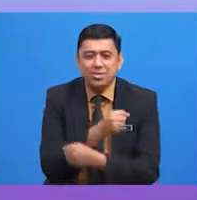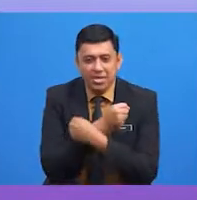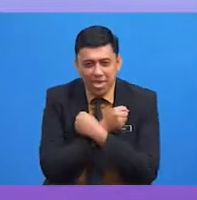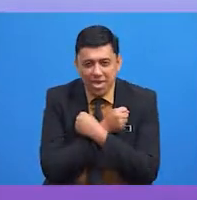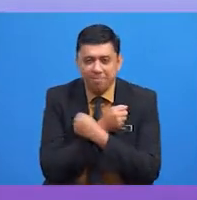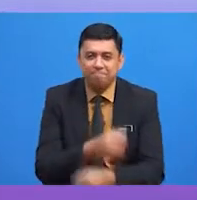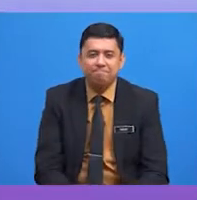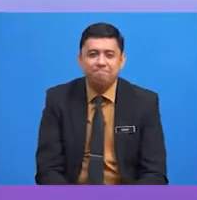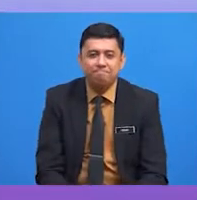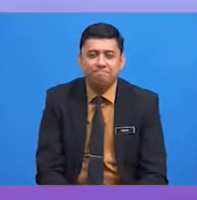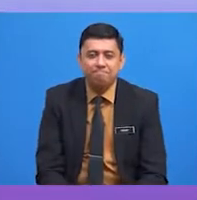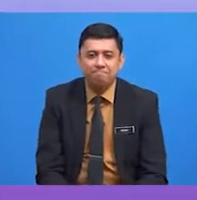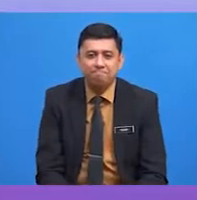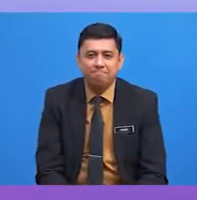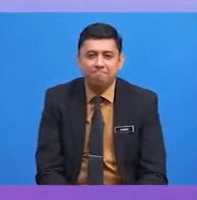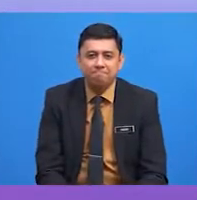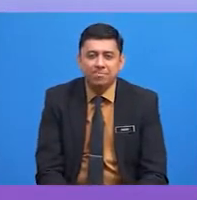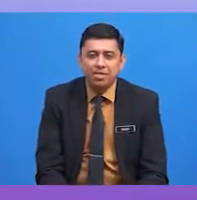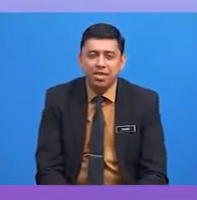Penyayang. B.